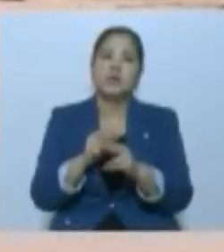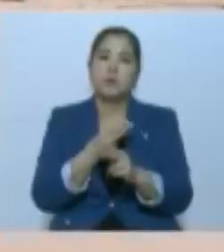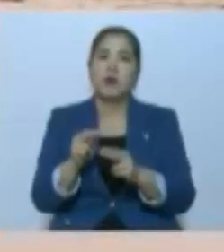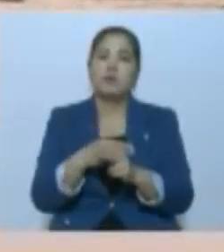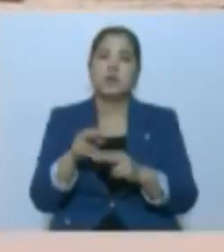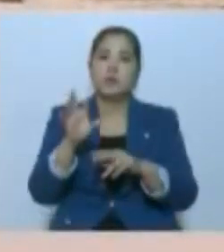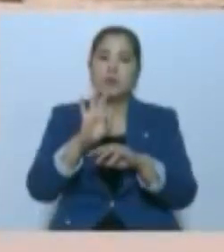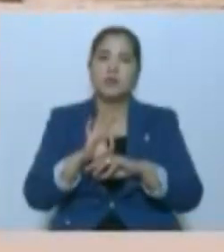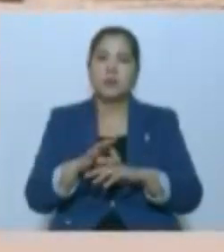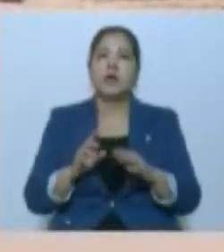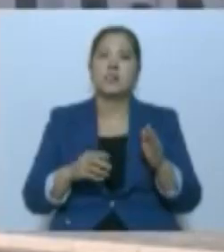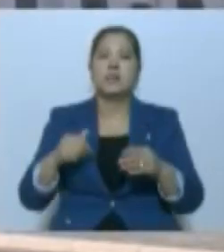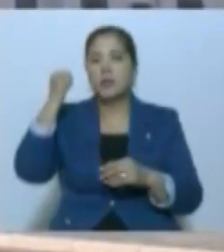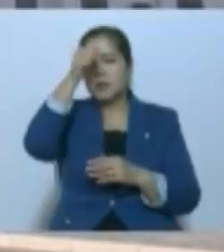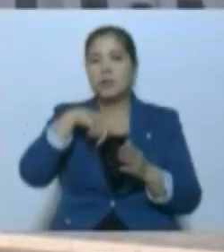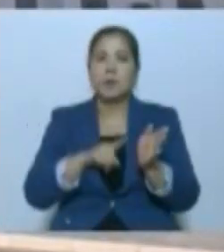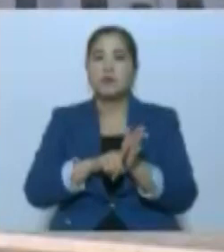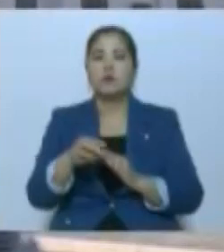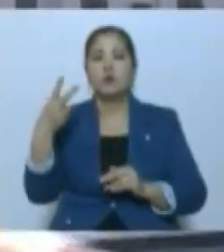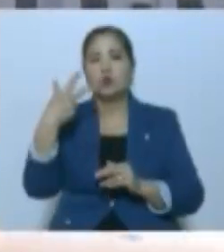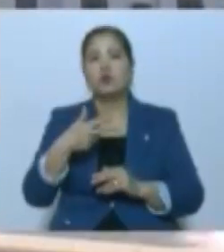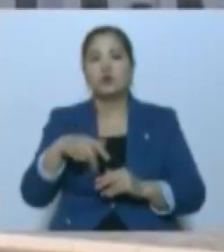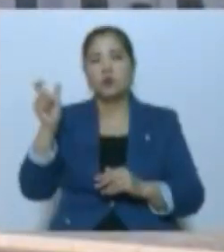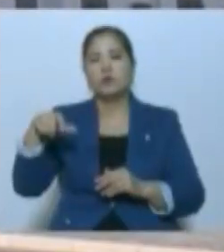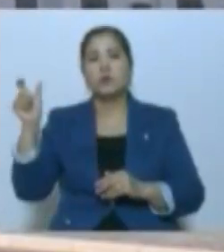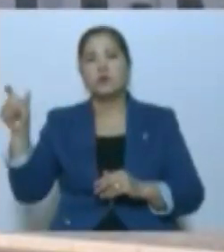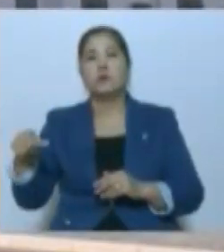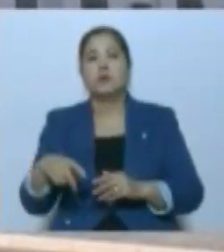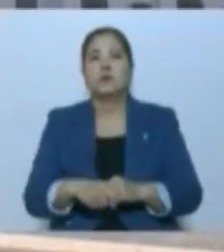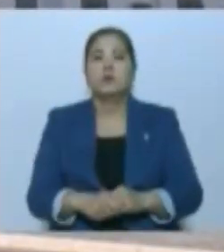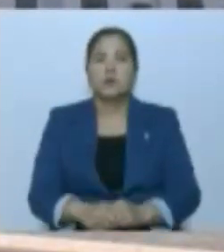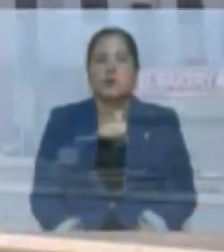ал жыл басталғалы бері 3 науқас жіберілді. Жансая Жанзақ, Саламат Қайыпов, Дидар.